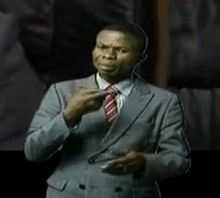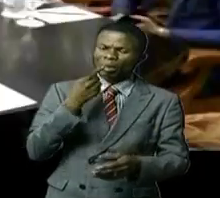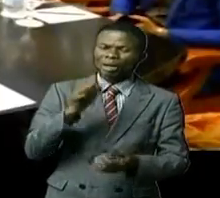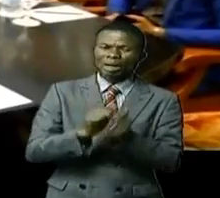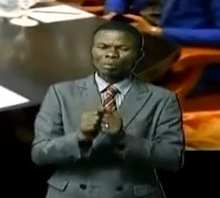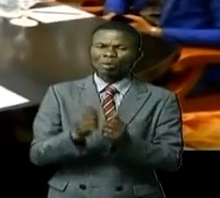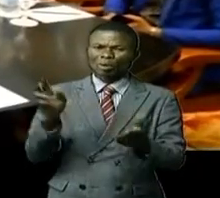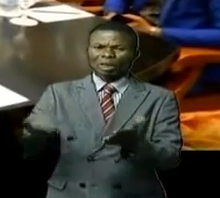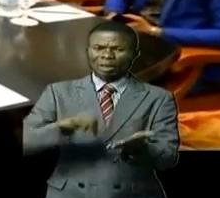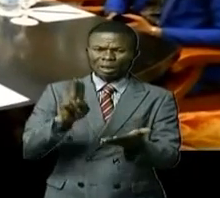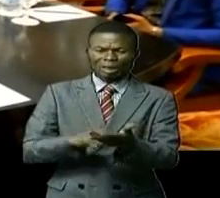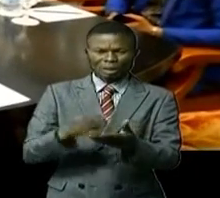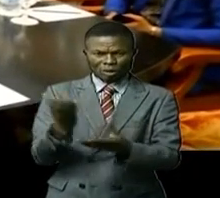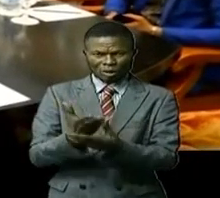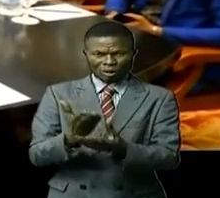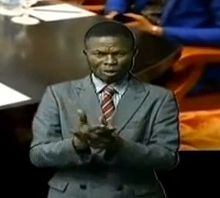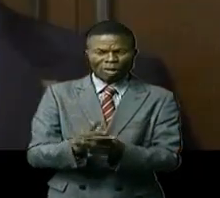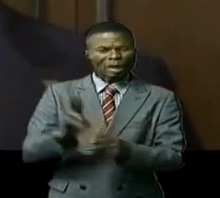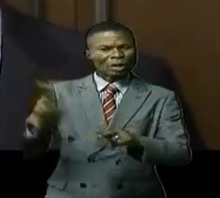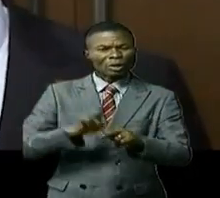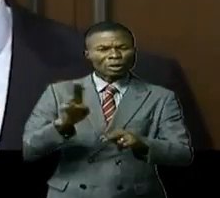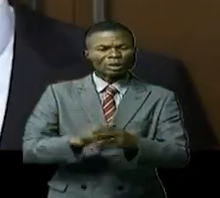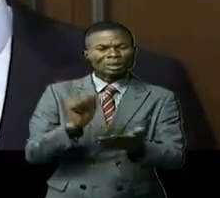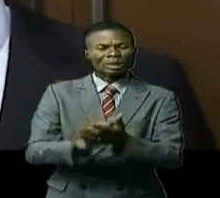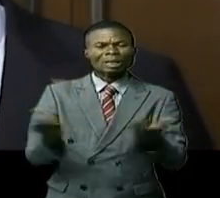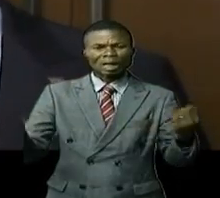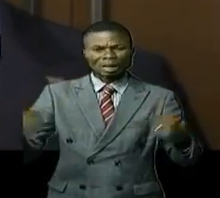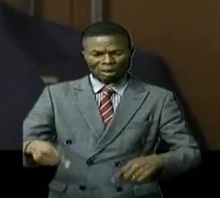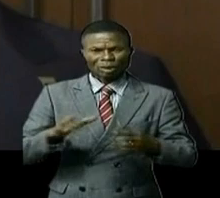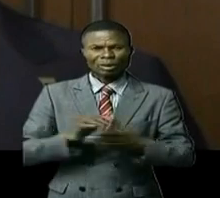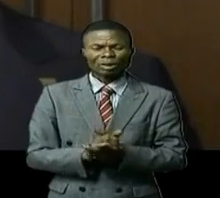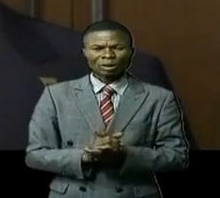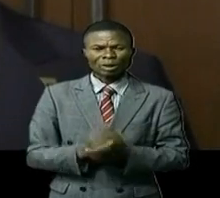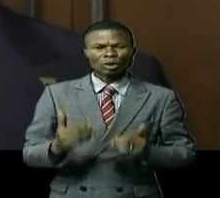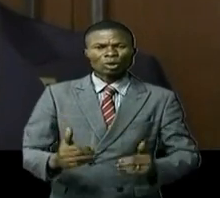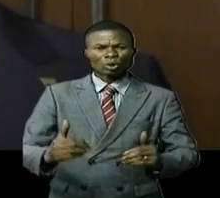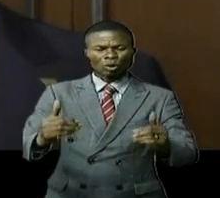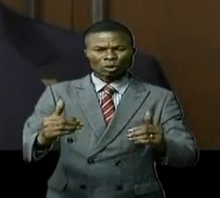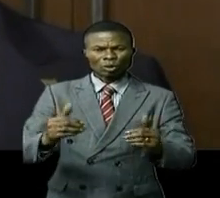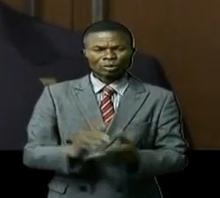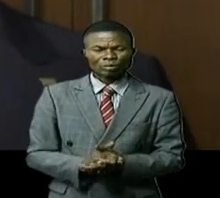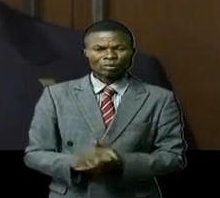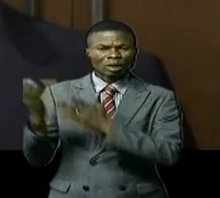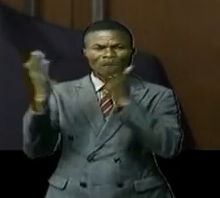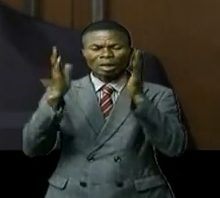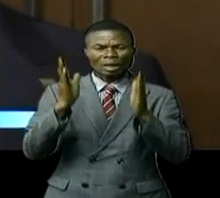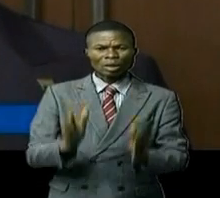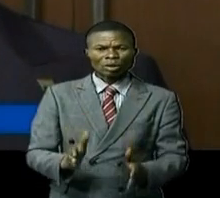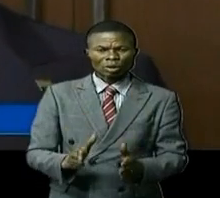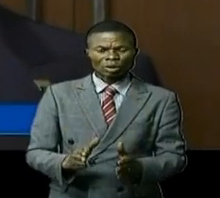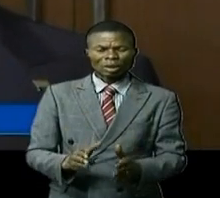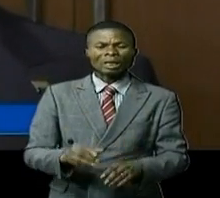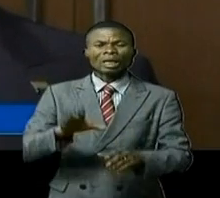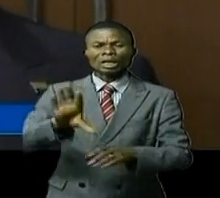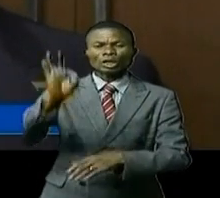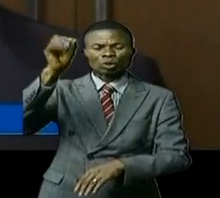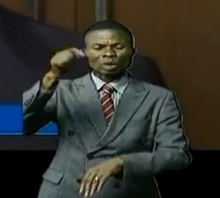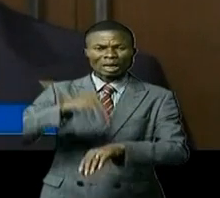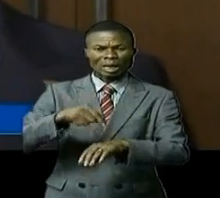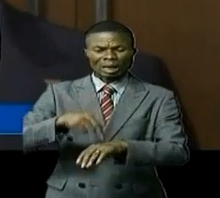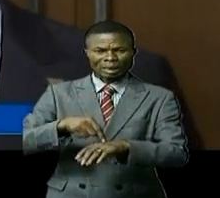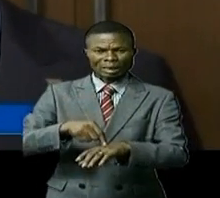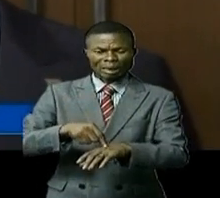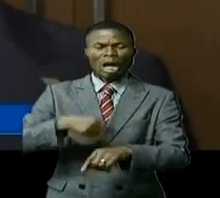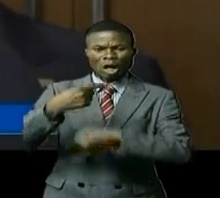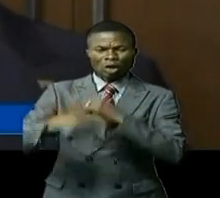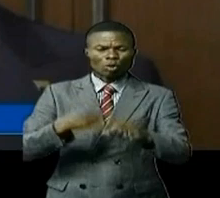contrat et son temps d'exécution. Nous allons nous entretenir avec le gouvernement provincial pour déterminer une date pour la pose de la première